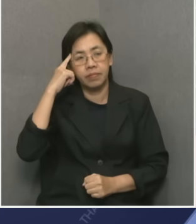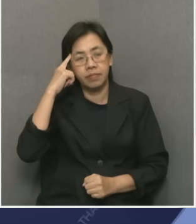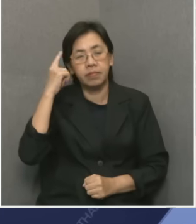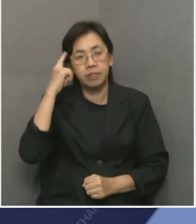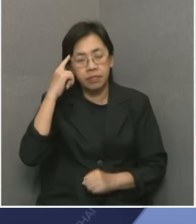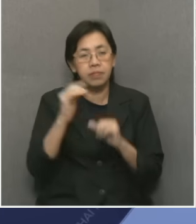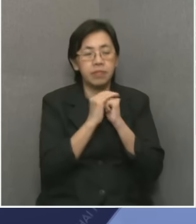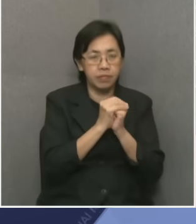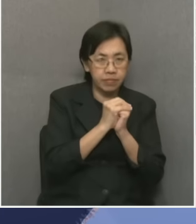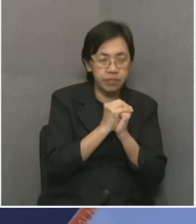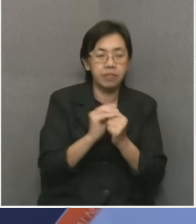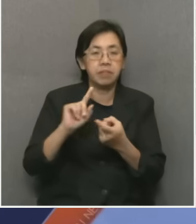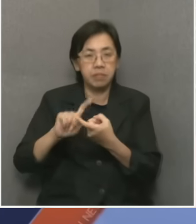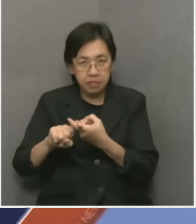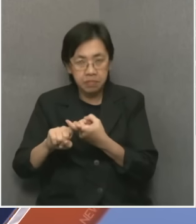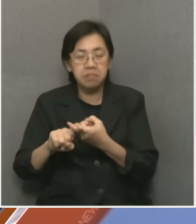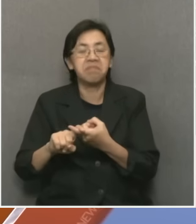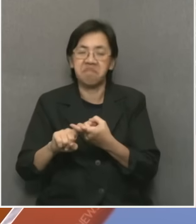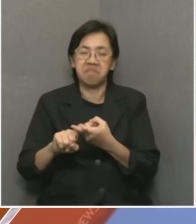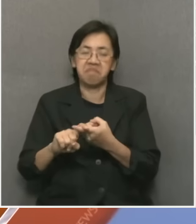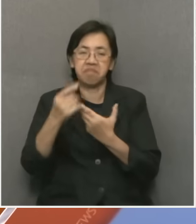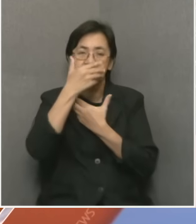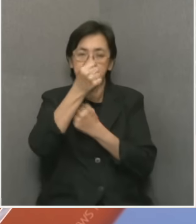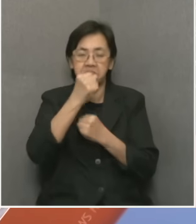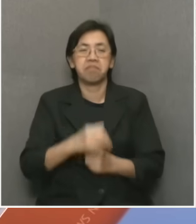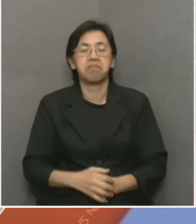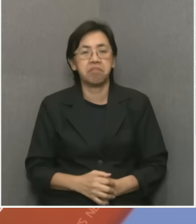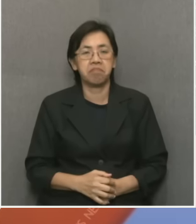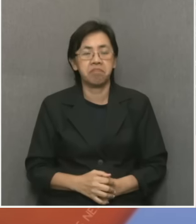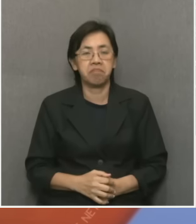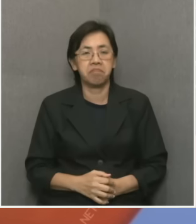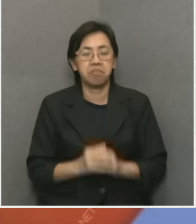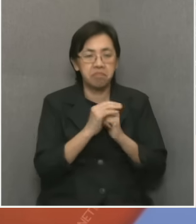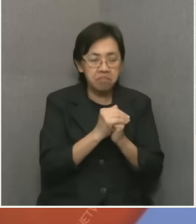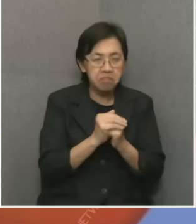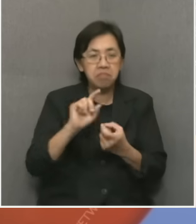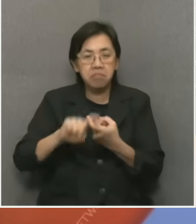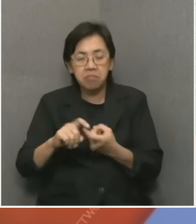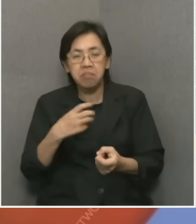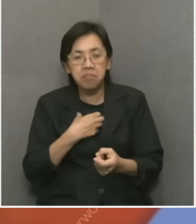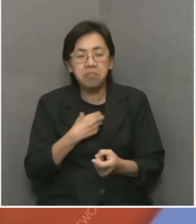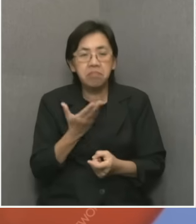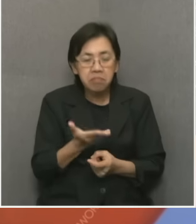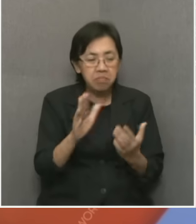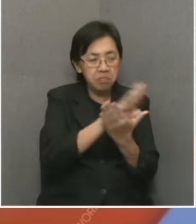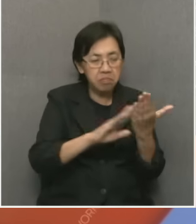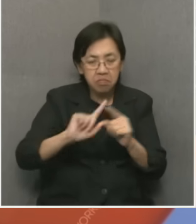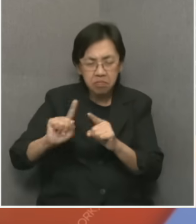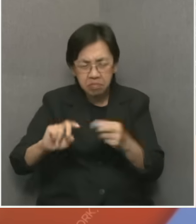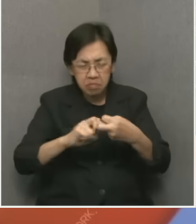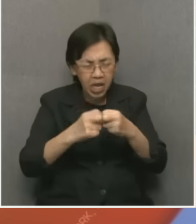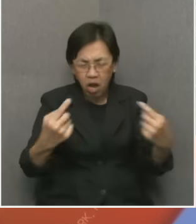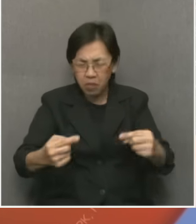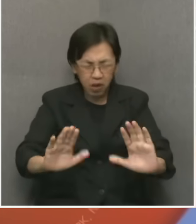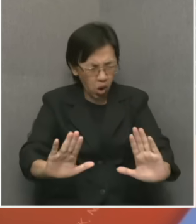จีนและรัสเซียเนี่ยก็น่าสนใจเพราะว่าวันนี้เนี่ยนะครับก็เรียกร้องให้ทุกฝ่ายนะฮะเจ